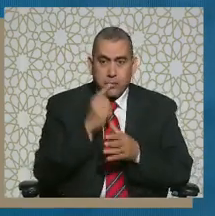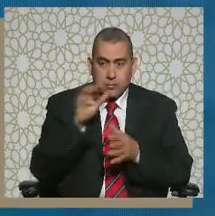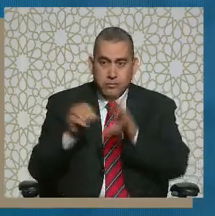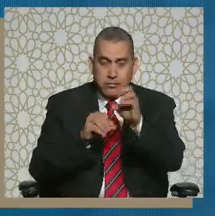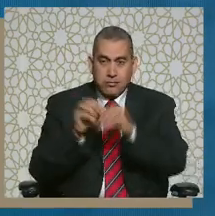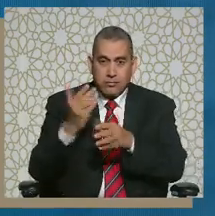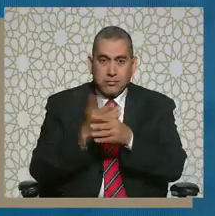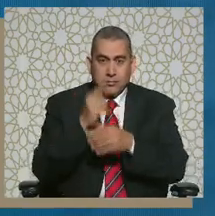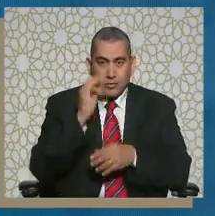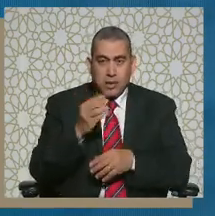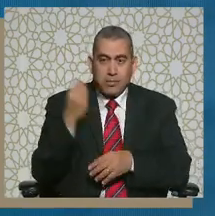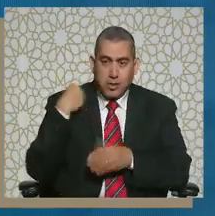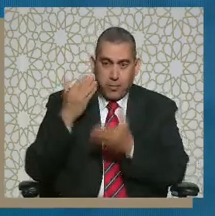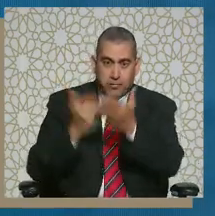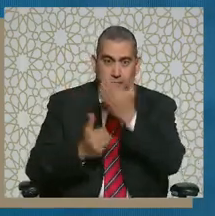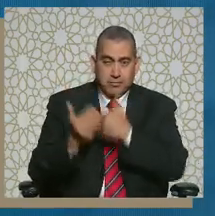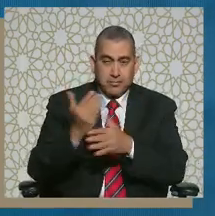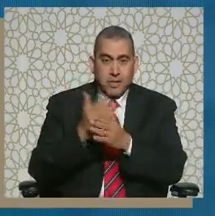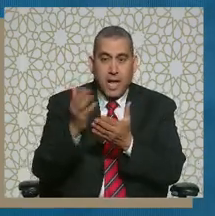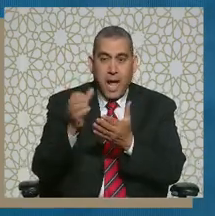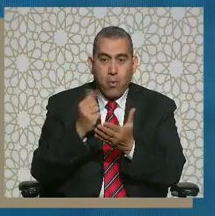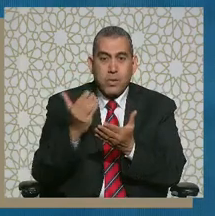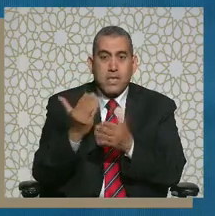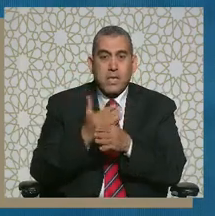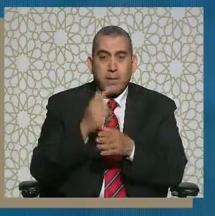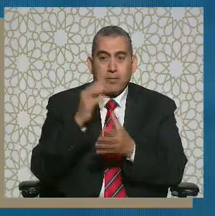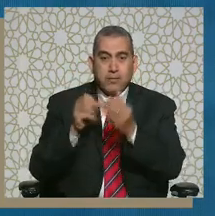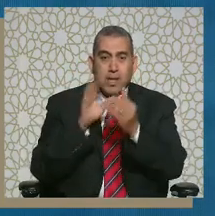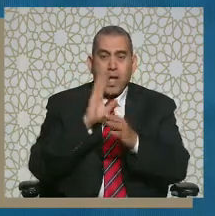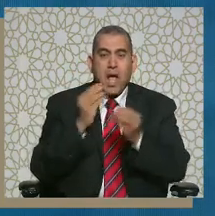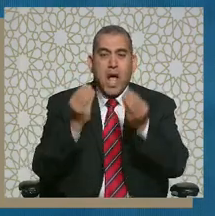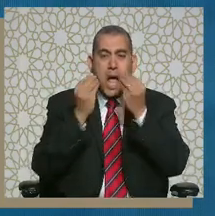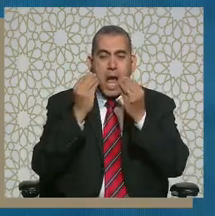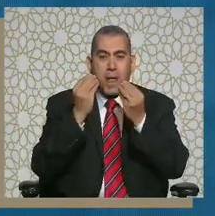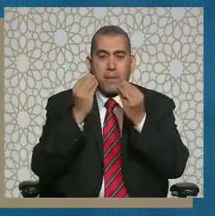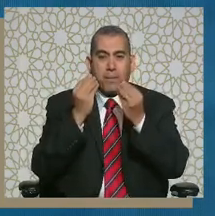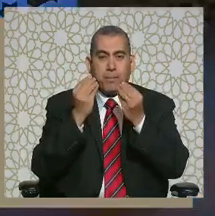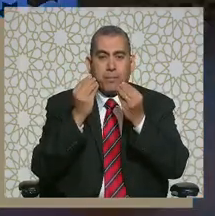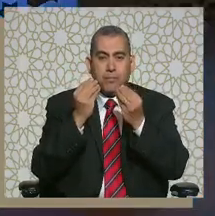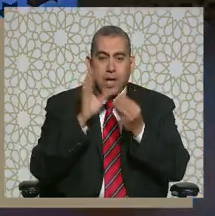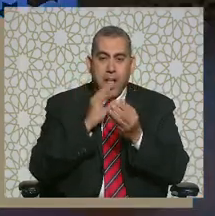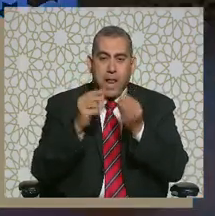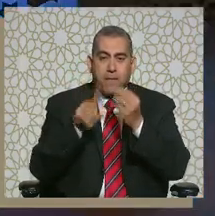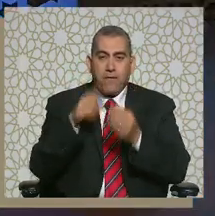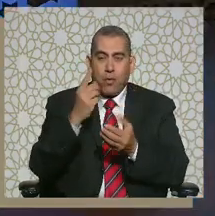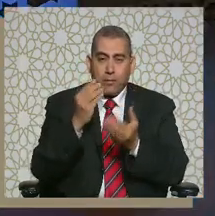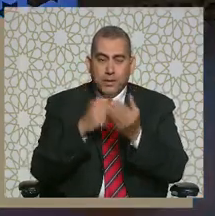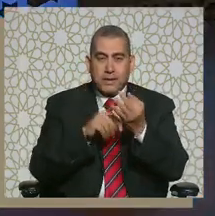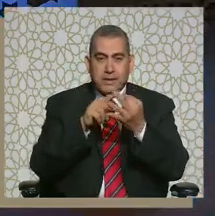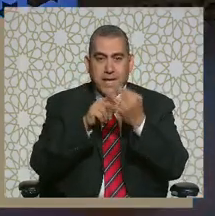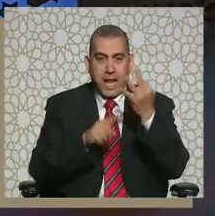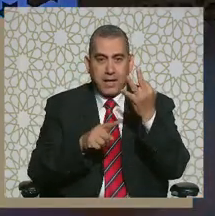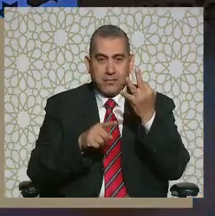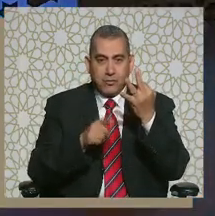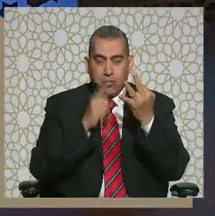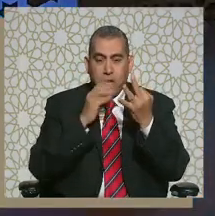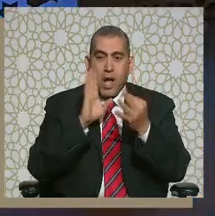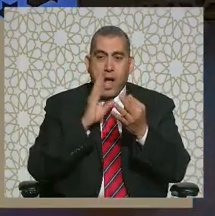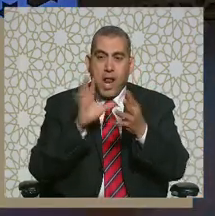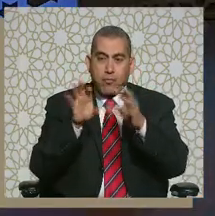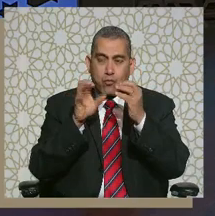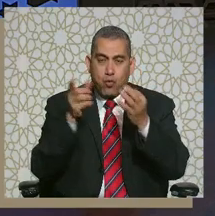ولذلك من اهم الاخذ بالاسباب تعلم كل يوم حاجه في ثلاث حاجات تعلم كل يوم